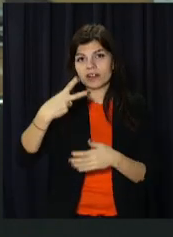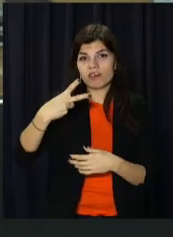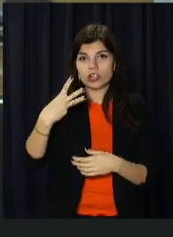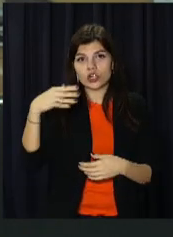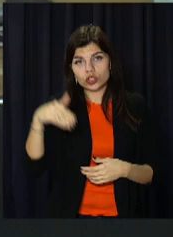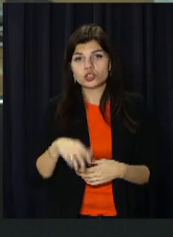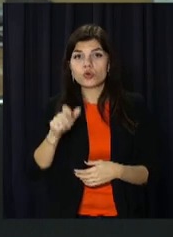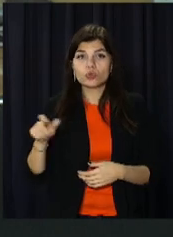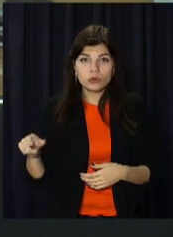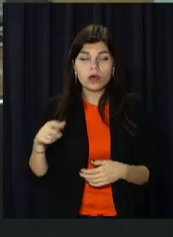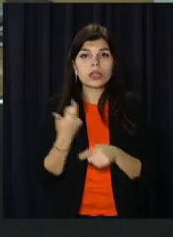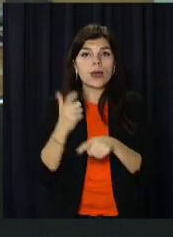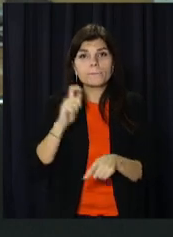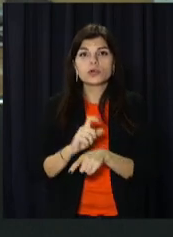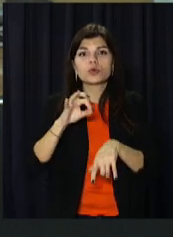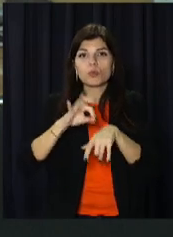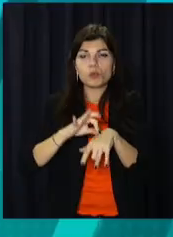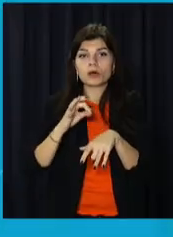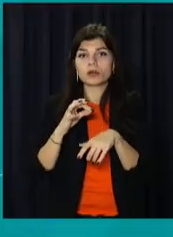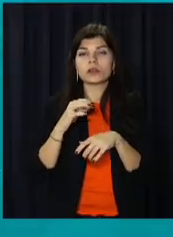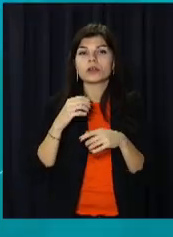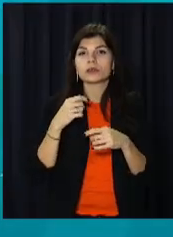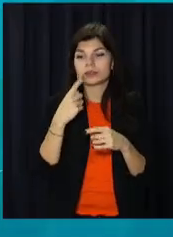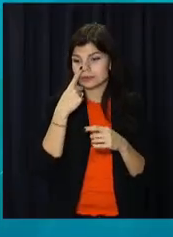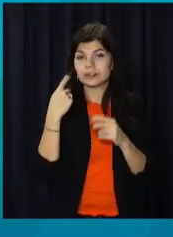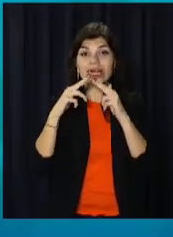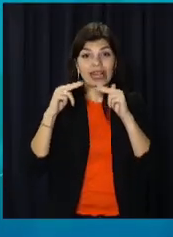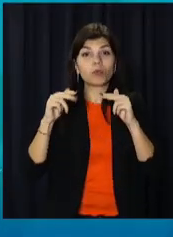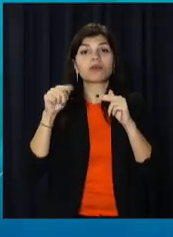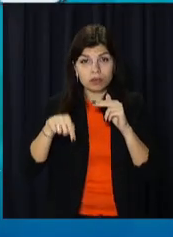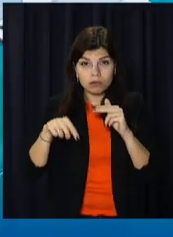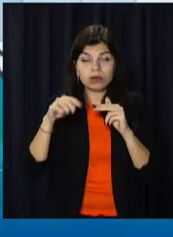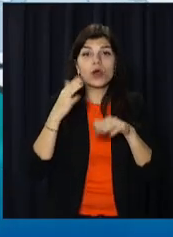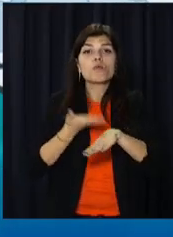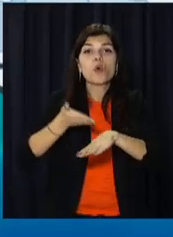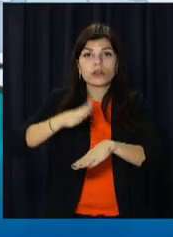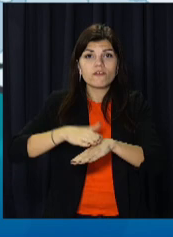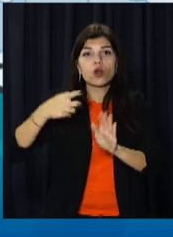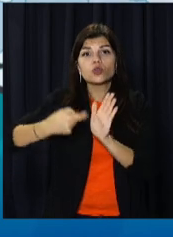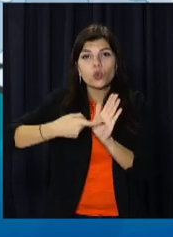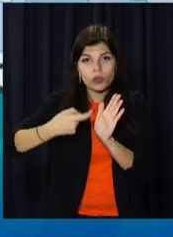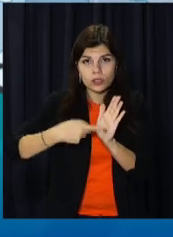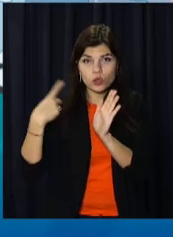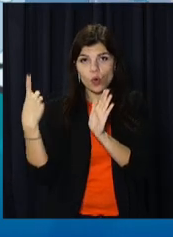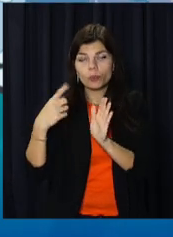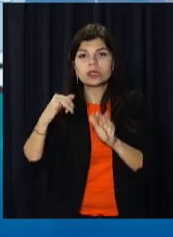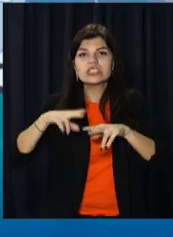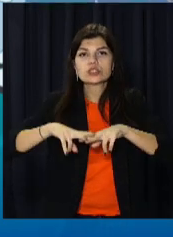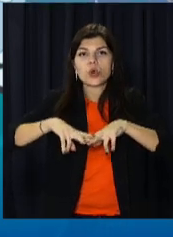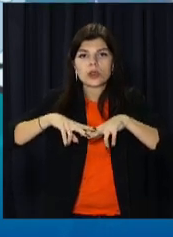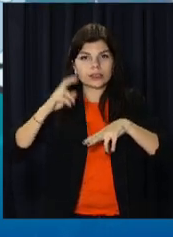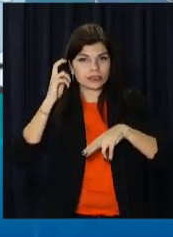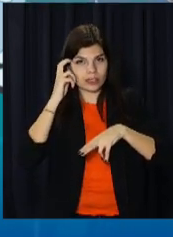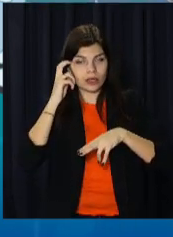23 тисячі людей. Найбільше уражених за попередній день, окрім Дніпропетровщини, у Полтавській, Донецькій областях та столиці.